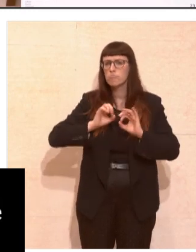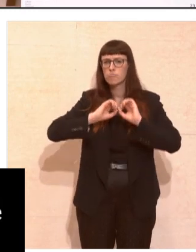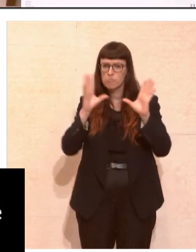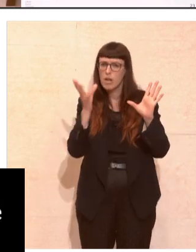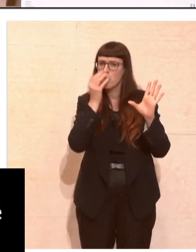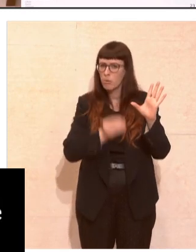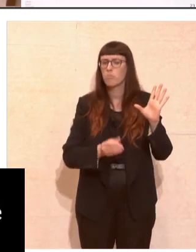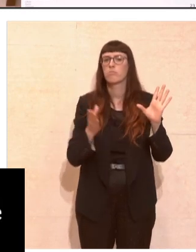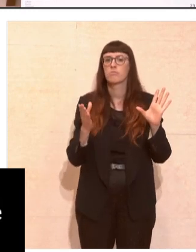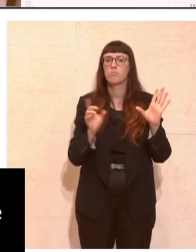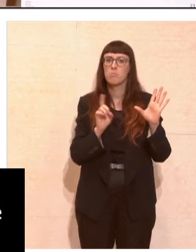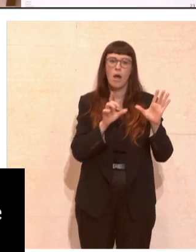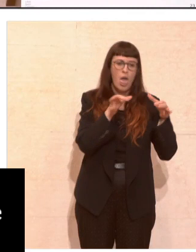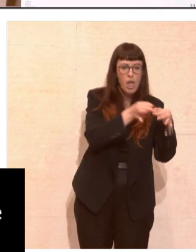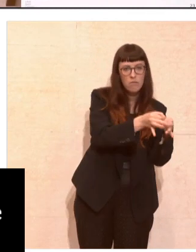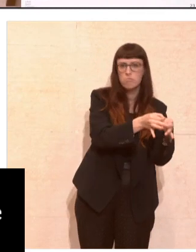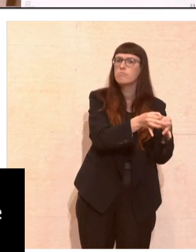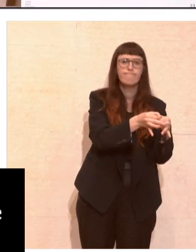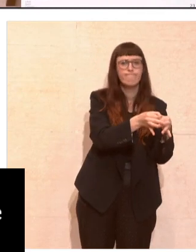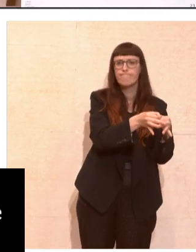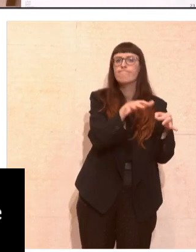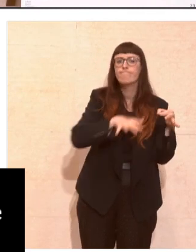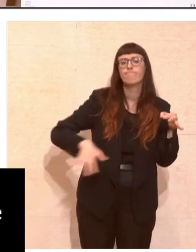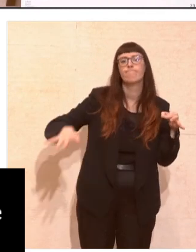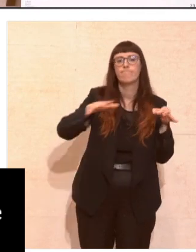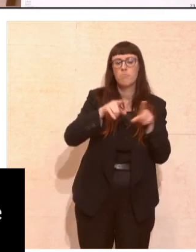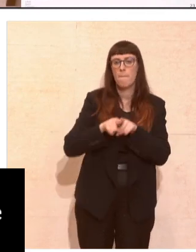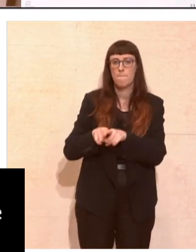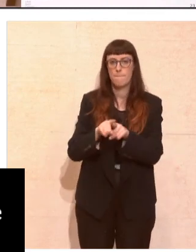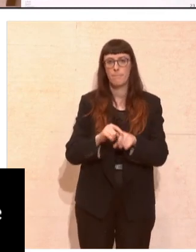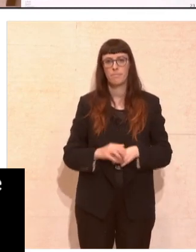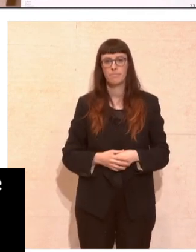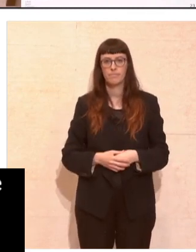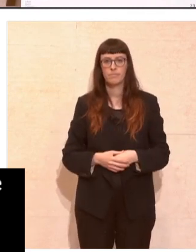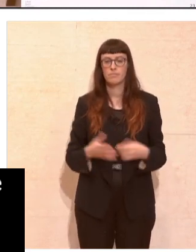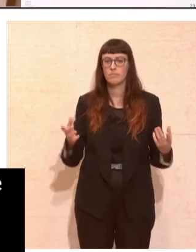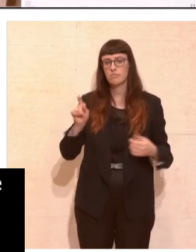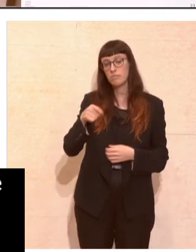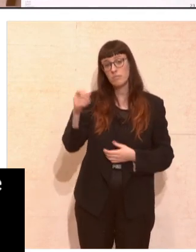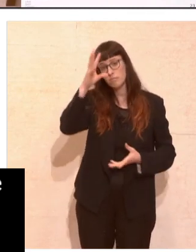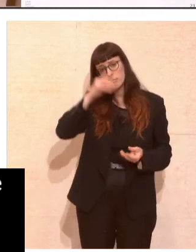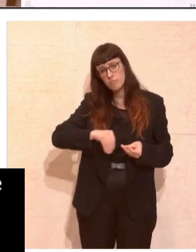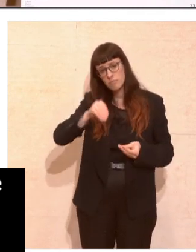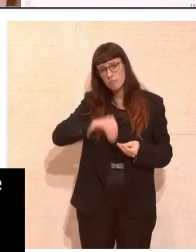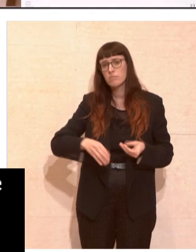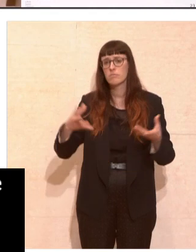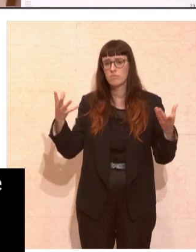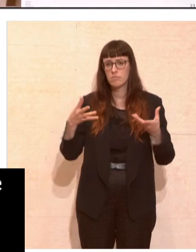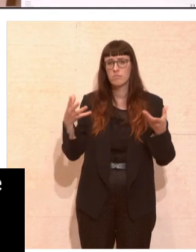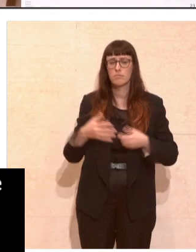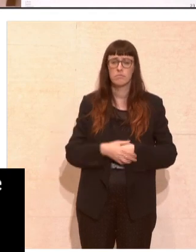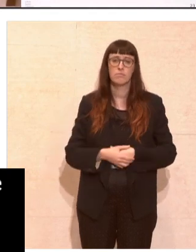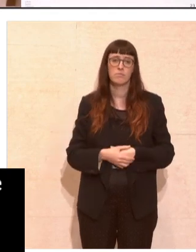distribué selon le plan de sondage. Ensuite, on peut se poser la question comment on mesure